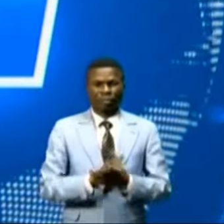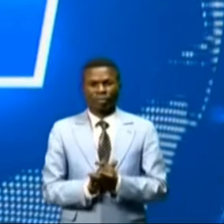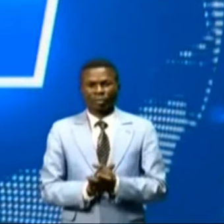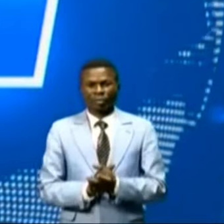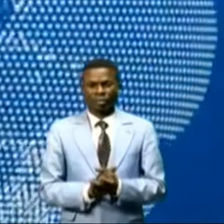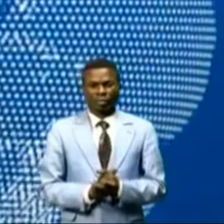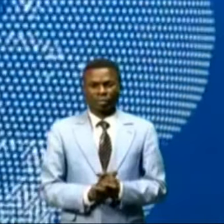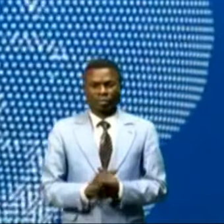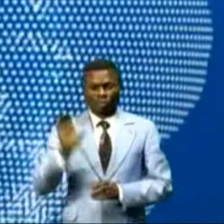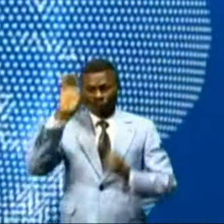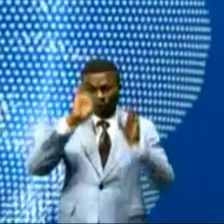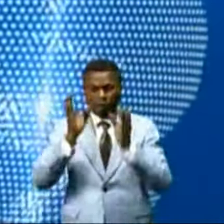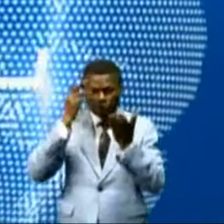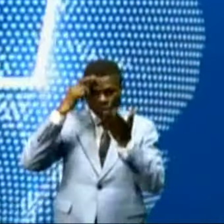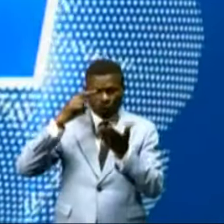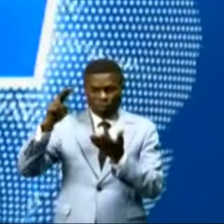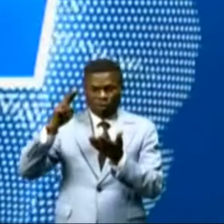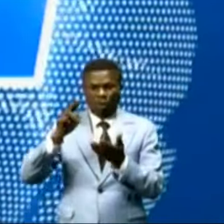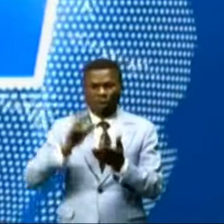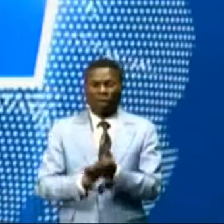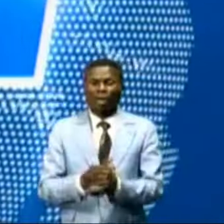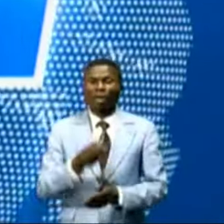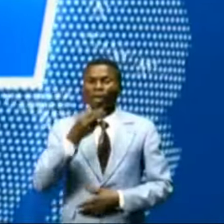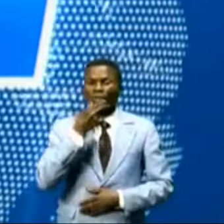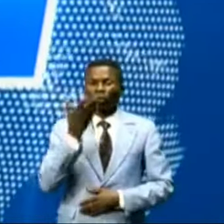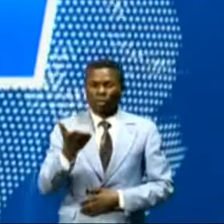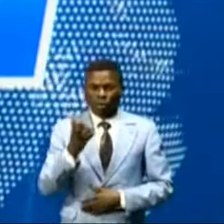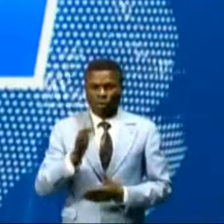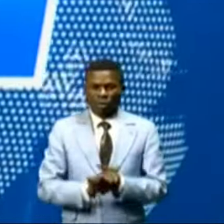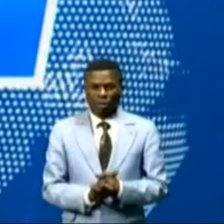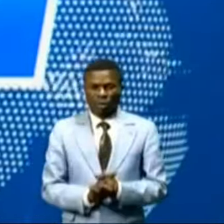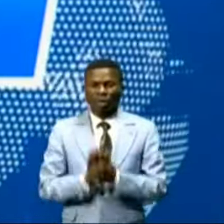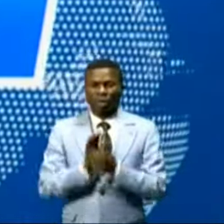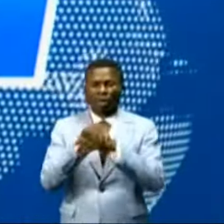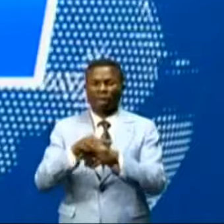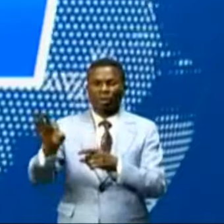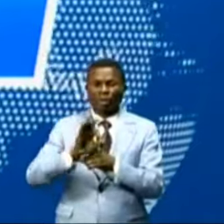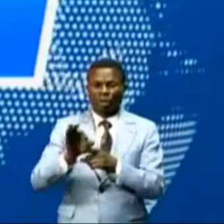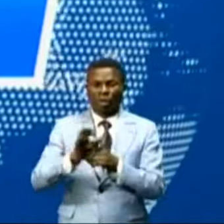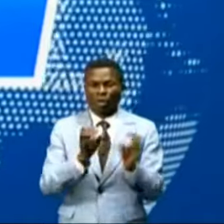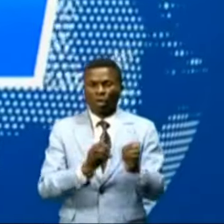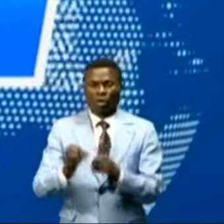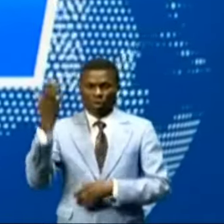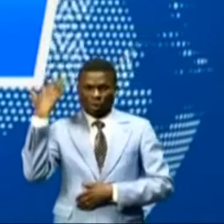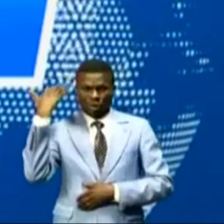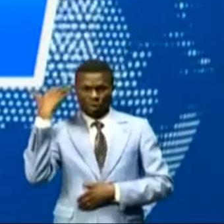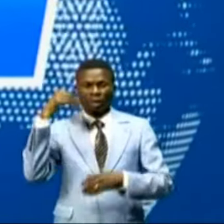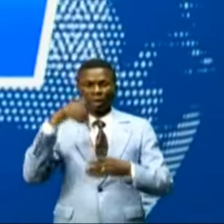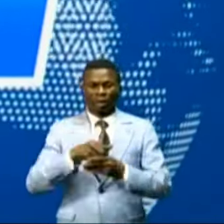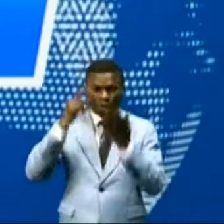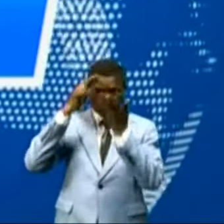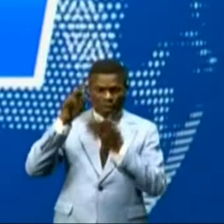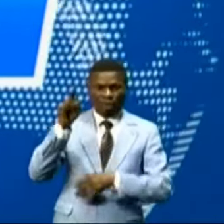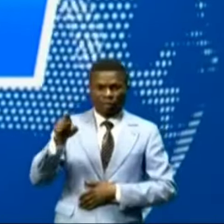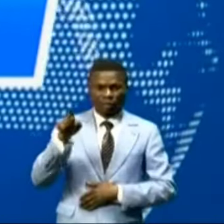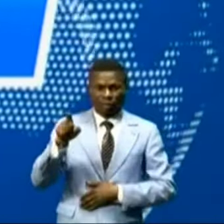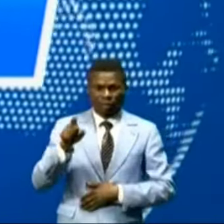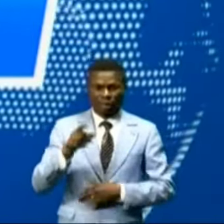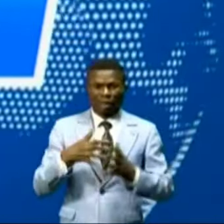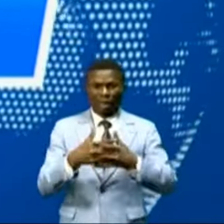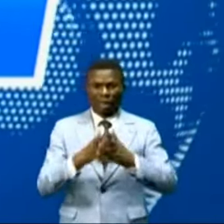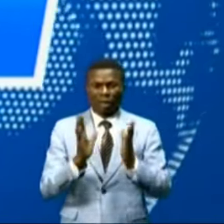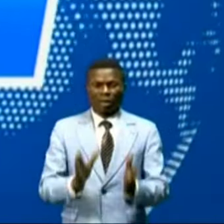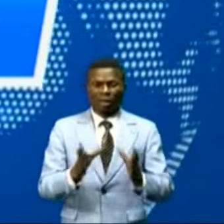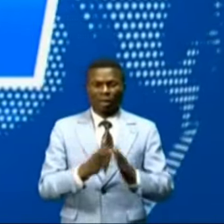les scientifiques de l'université officielle de Mbujimaï étaient dans l'atelier académique organisé dernièrement dans cette université en partenariat